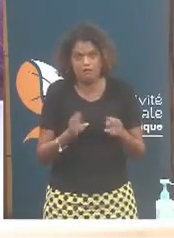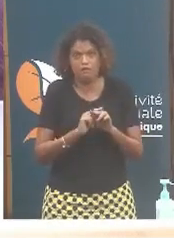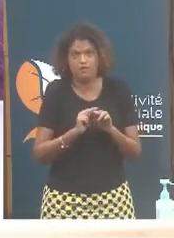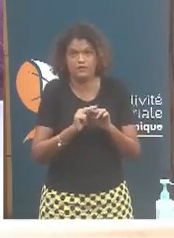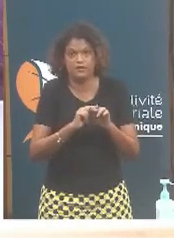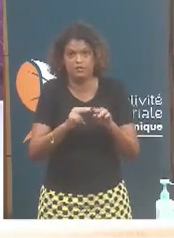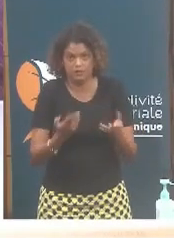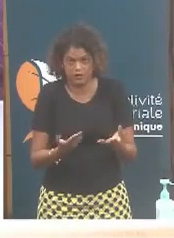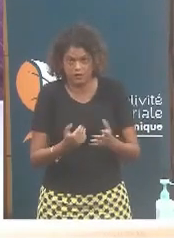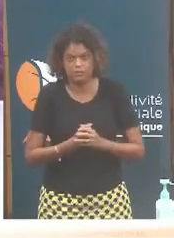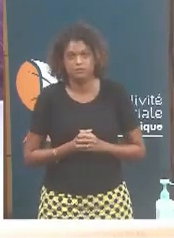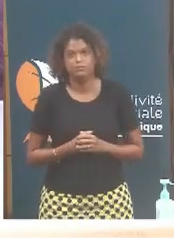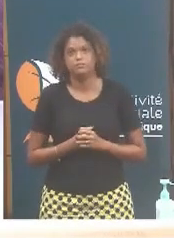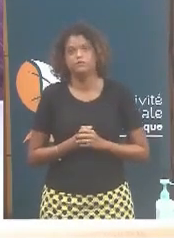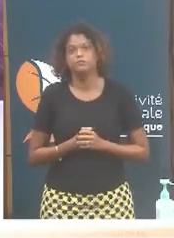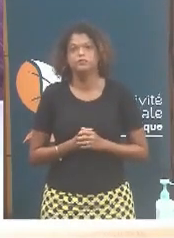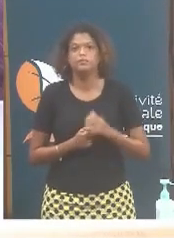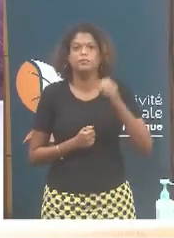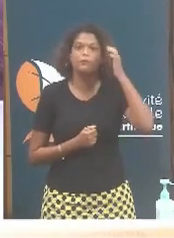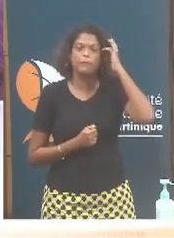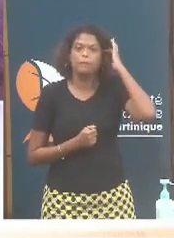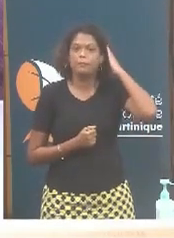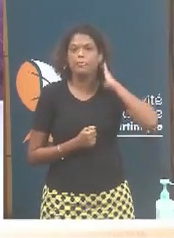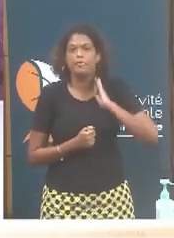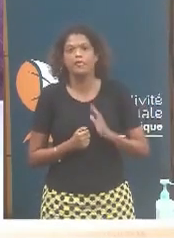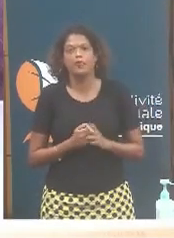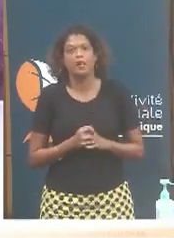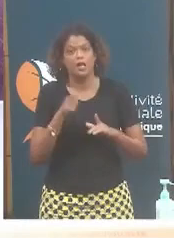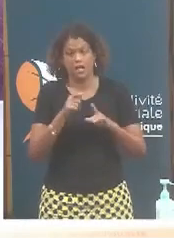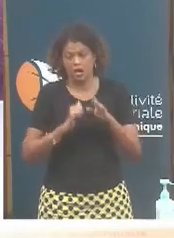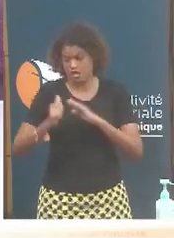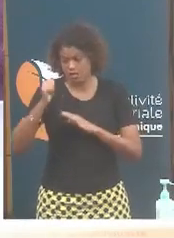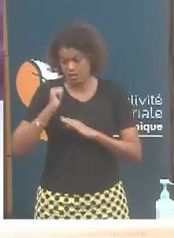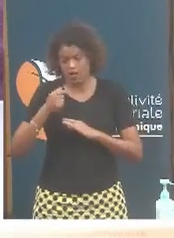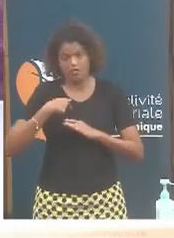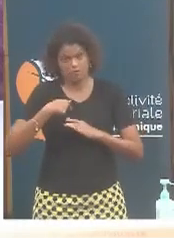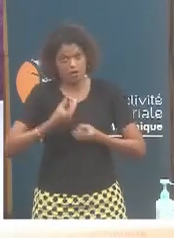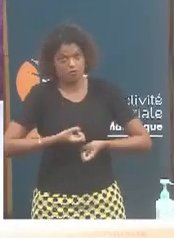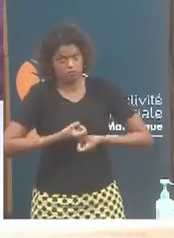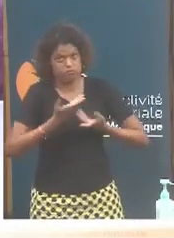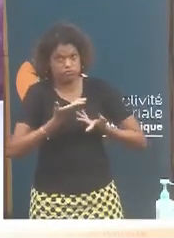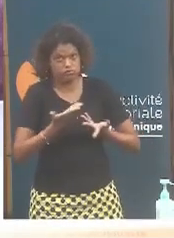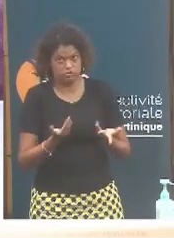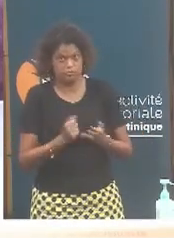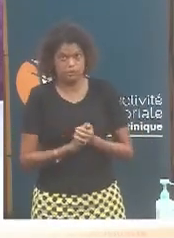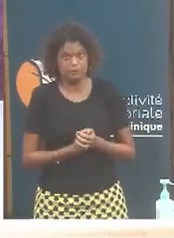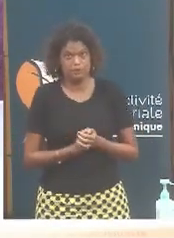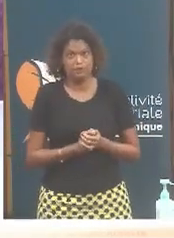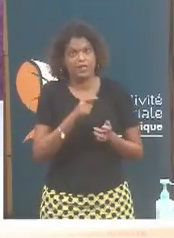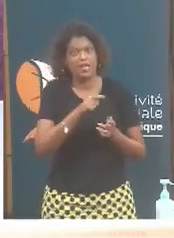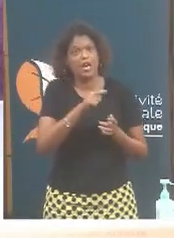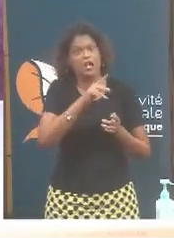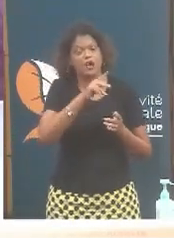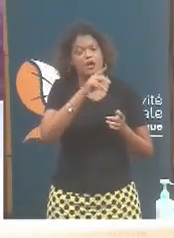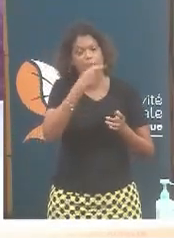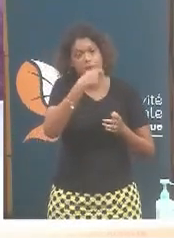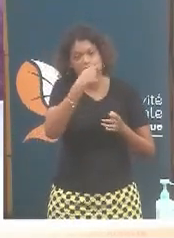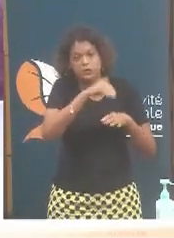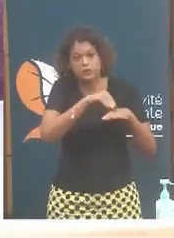programme d'action collective. Je l'ai dit hier, je le répète, parce que quand je l'ai dit, le PCE était sorti, je le redis